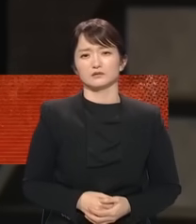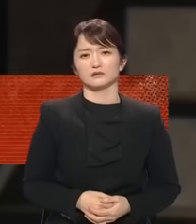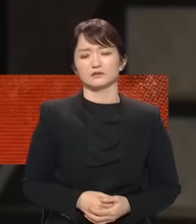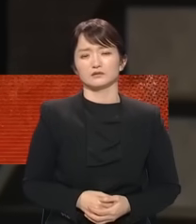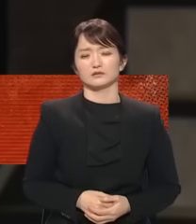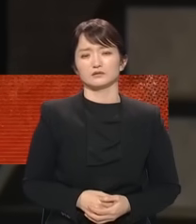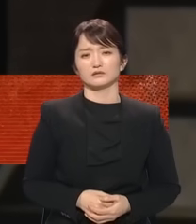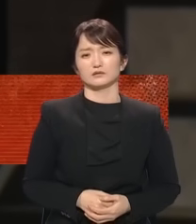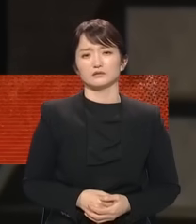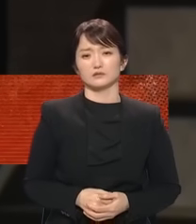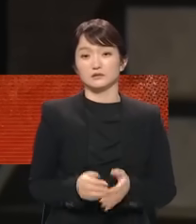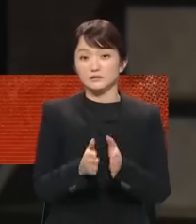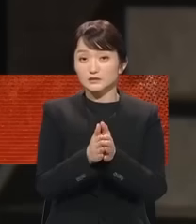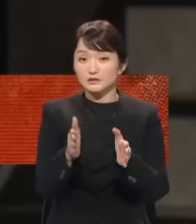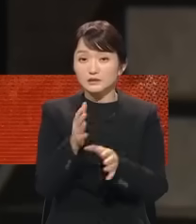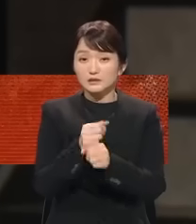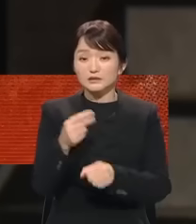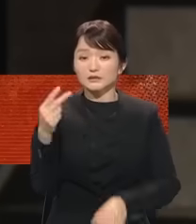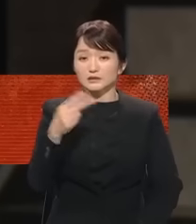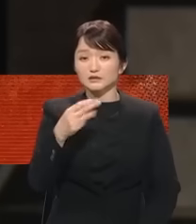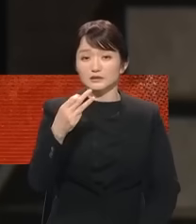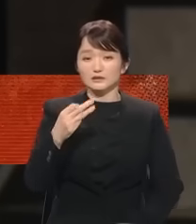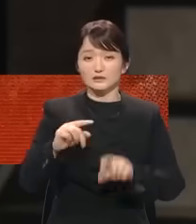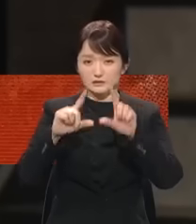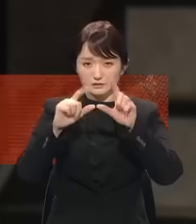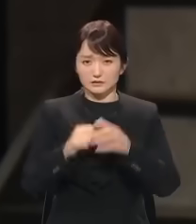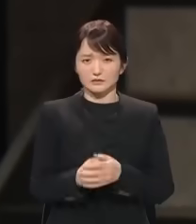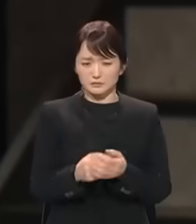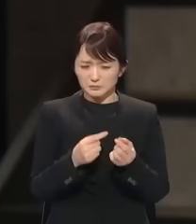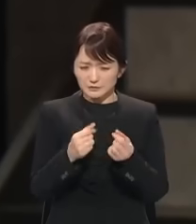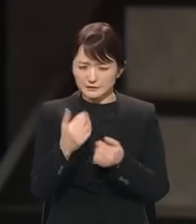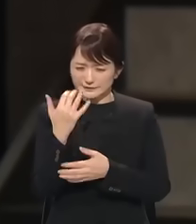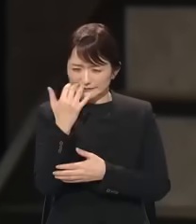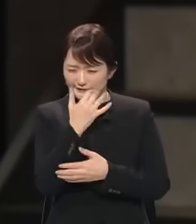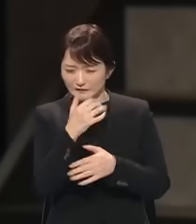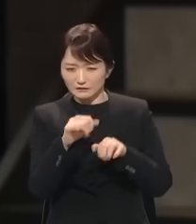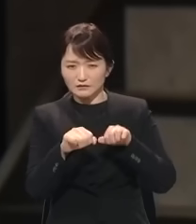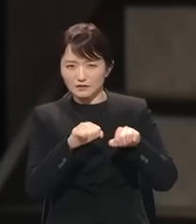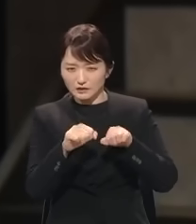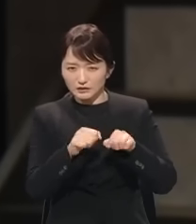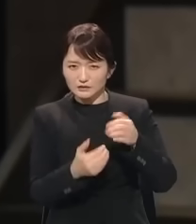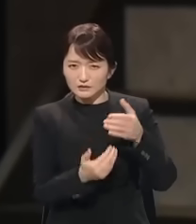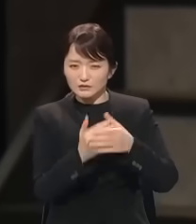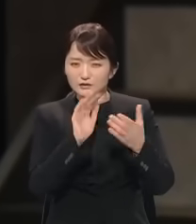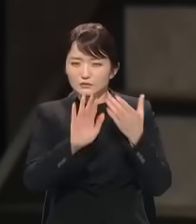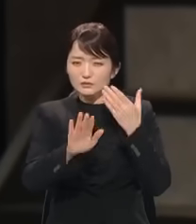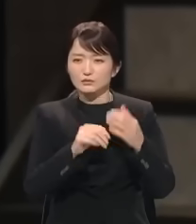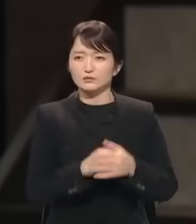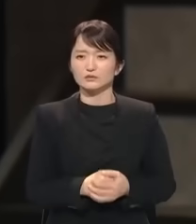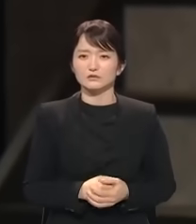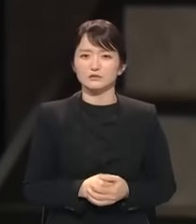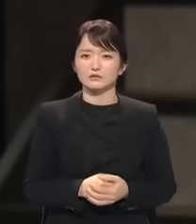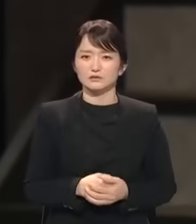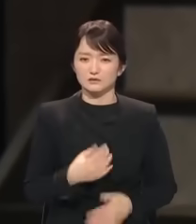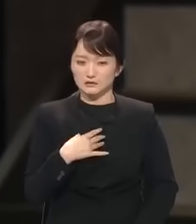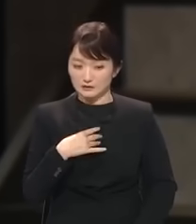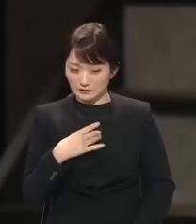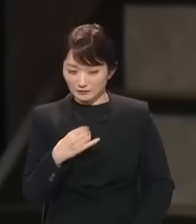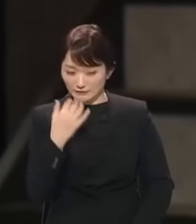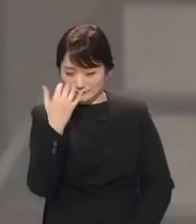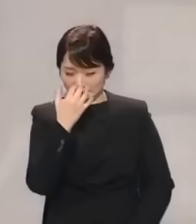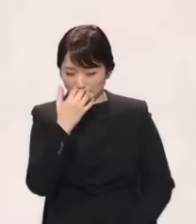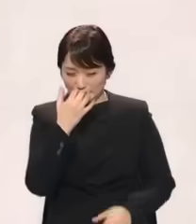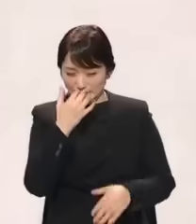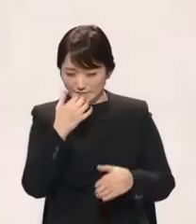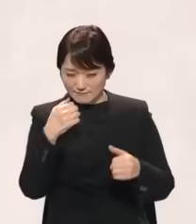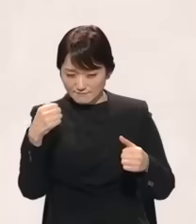발생된 거는 2013년에 유사성행위 사건 이후에 처음부터 의도적으로 성폭행으로